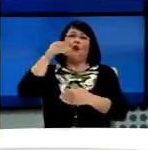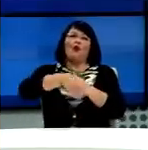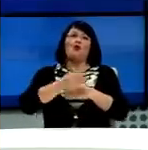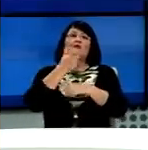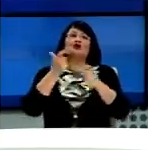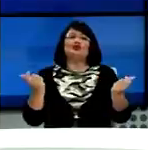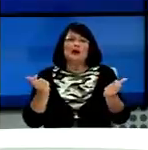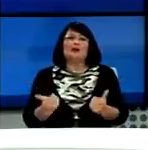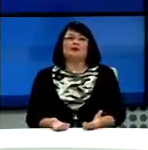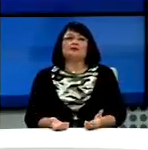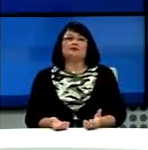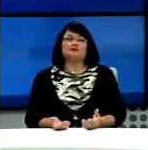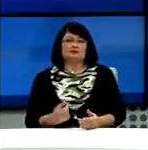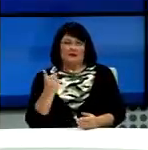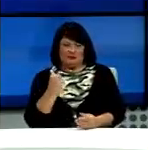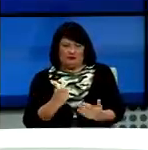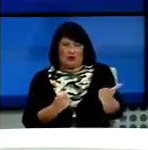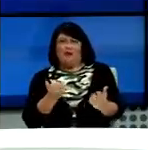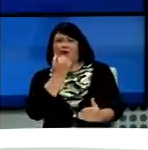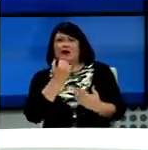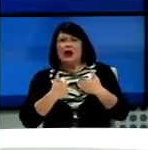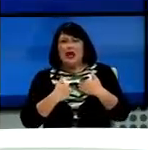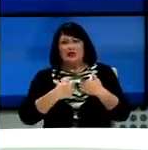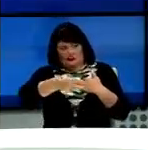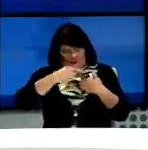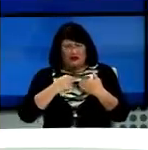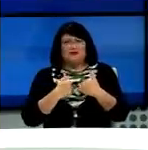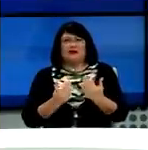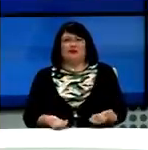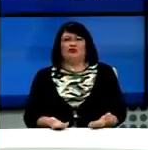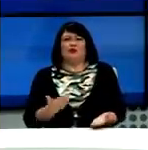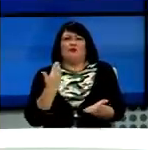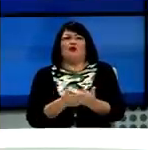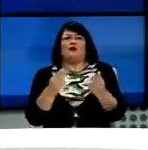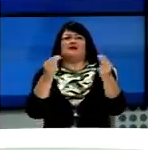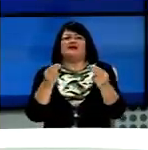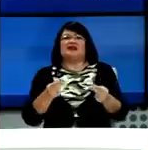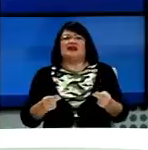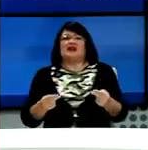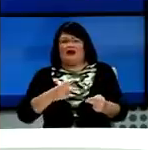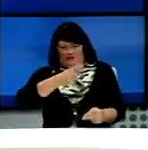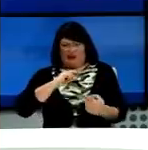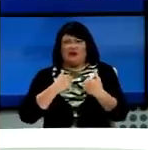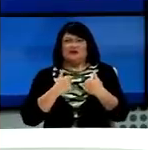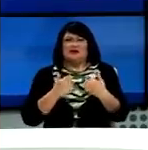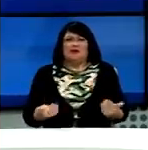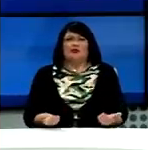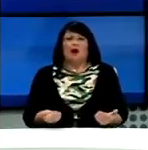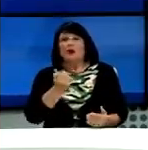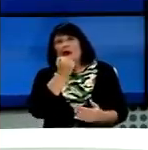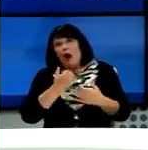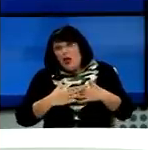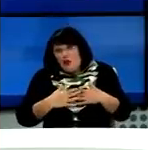Και σας προκαλώ, αν κάνω λάθος, να απαντήσετε σε αυτά που λέω. Μιλάω με στοιχεία. Να απαντήσετε. Αν δεν είναι έτσι,